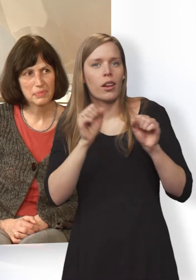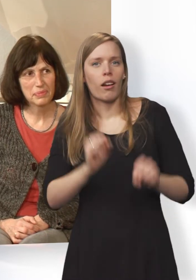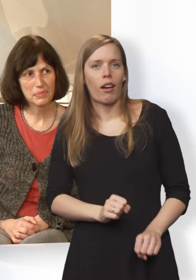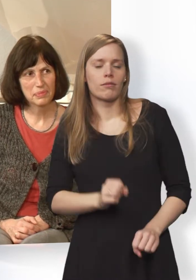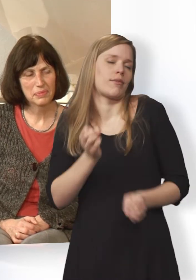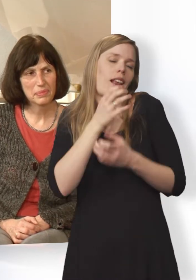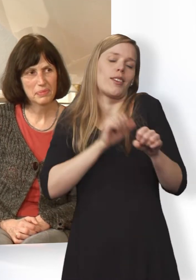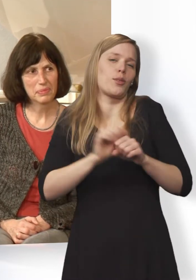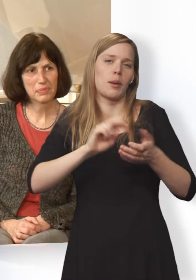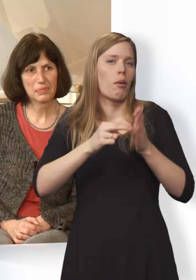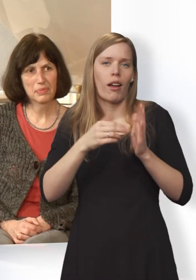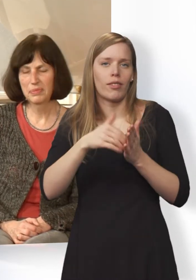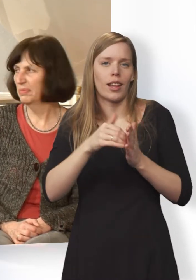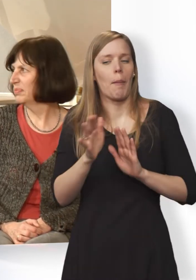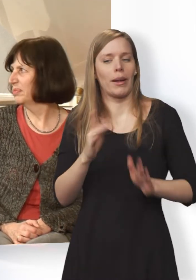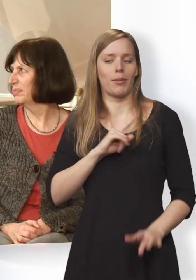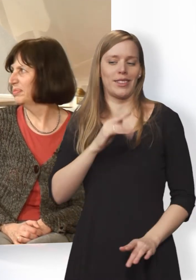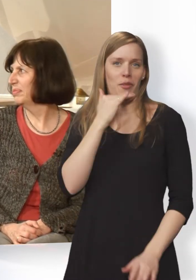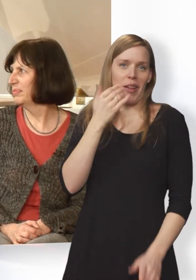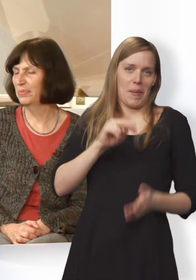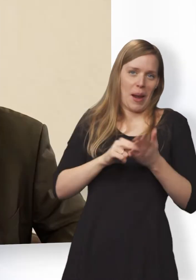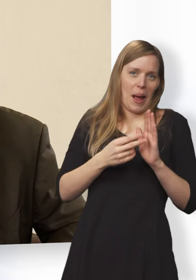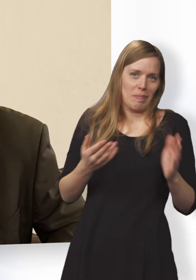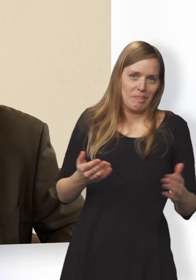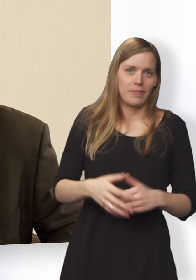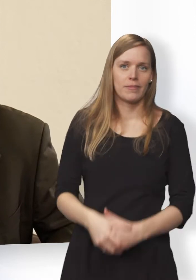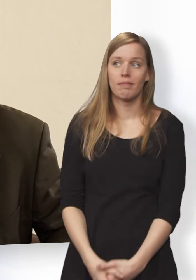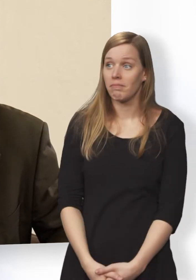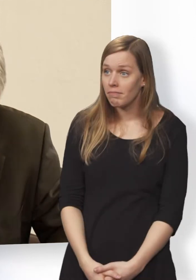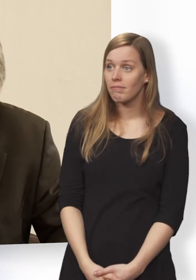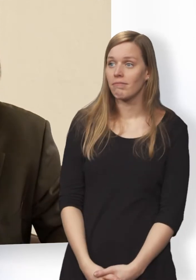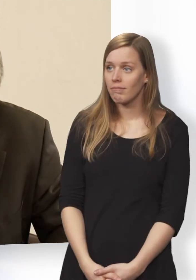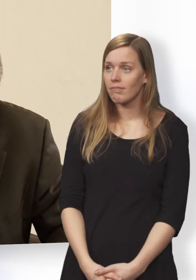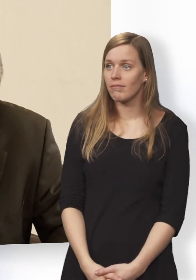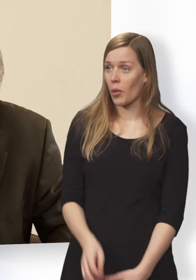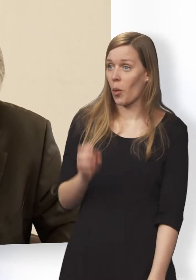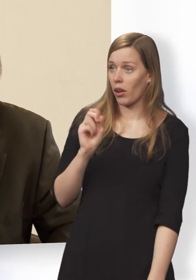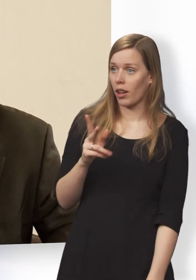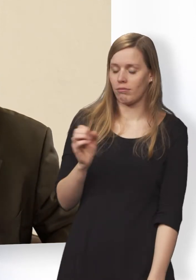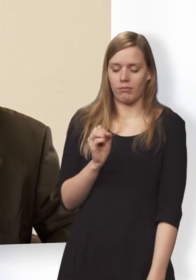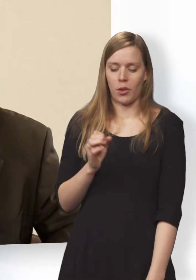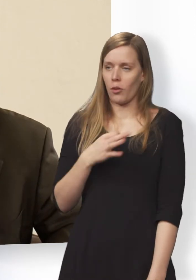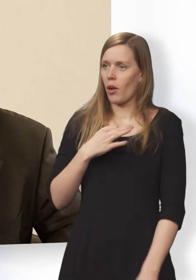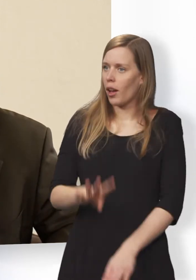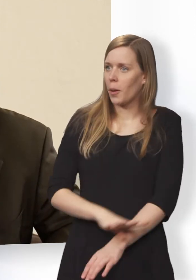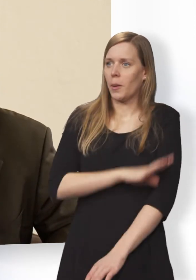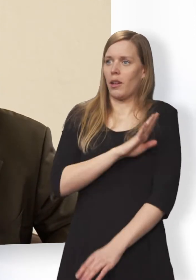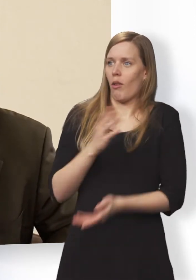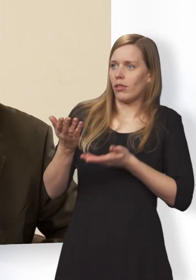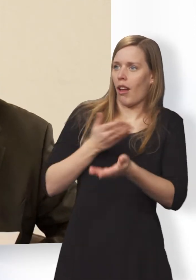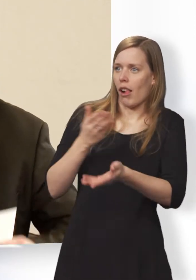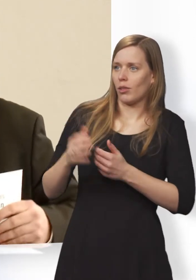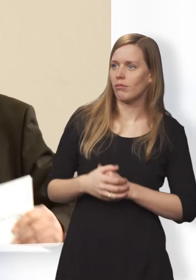ich vielleicht manchmal zu viele okay das war für mich jetzt sehr bewegend mit ihnen zu sprechen